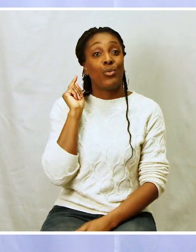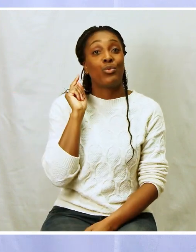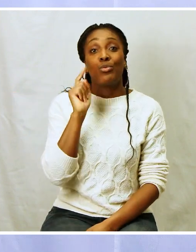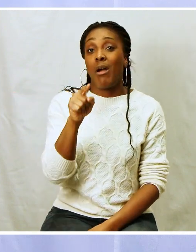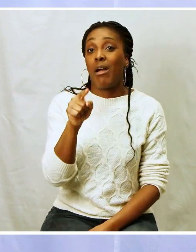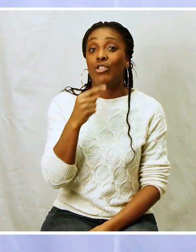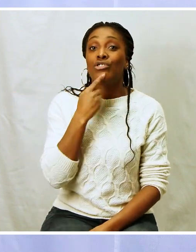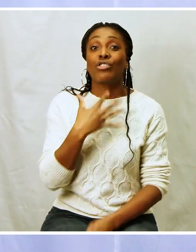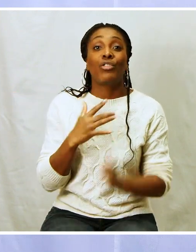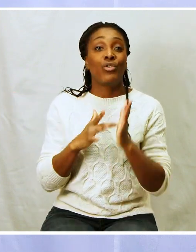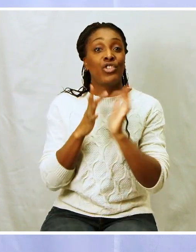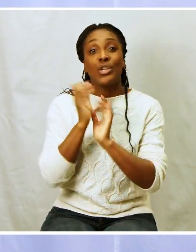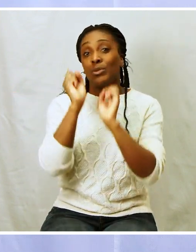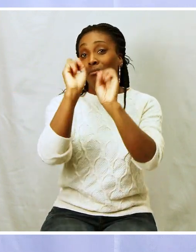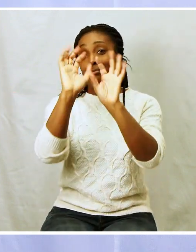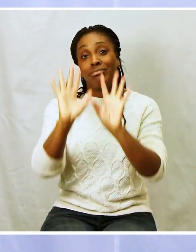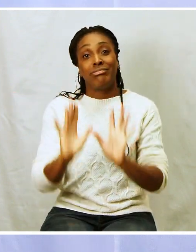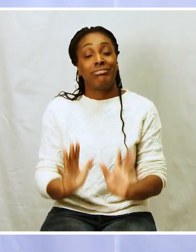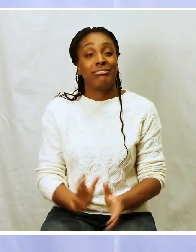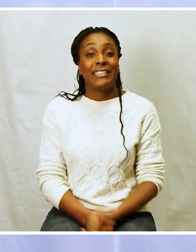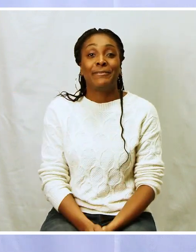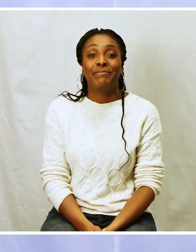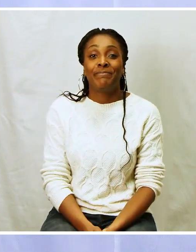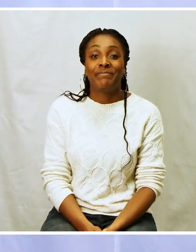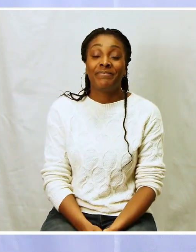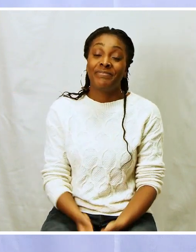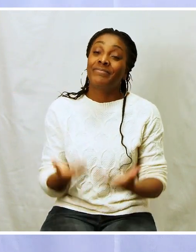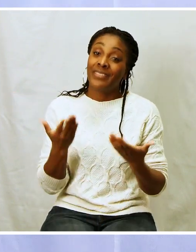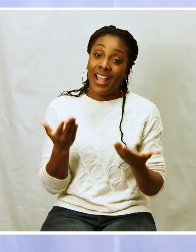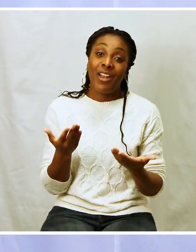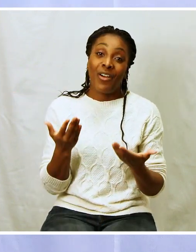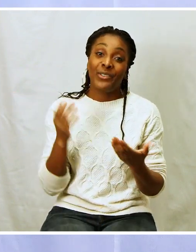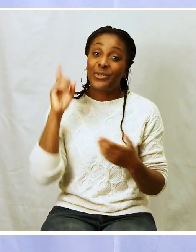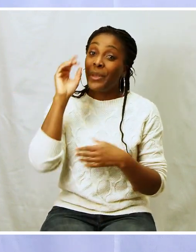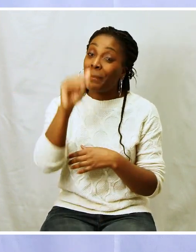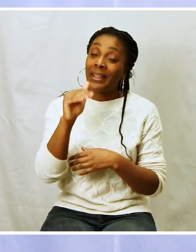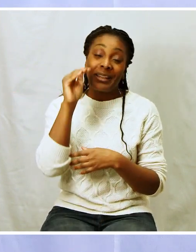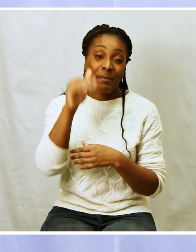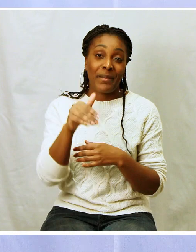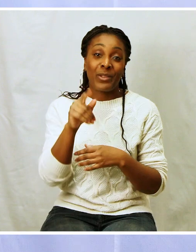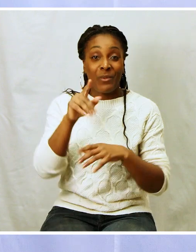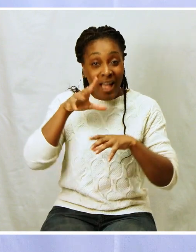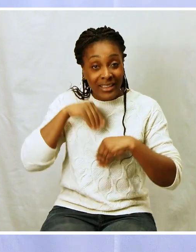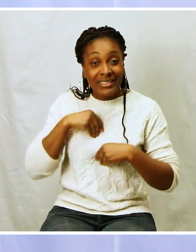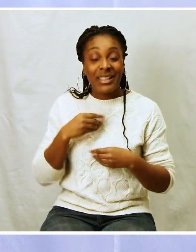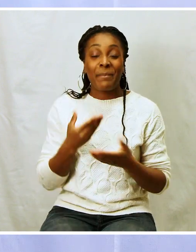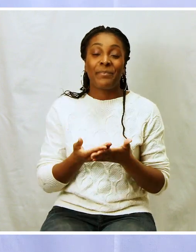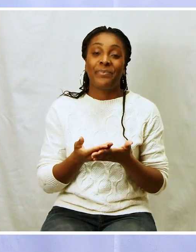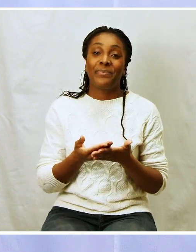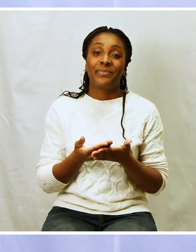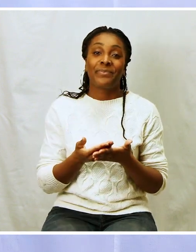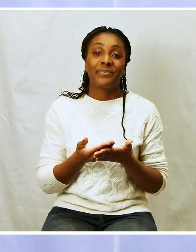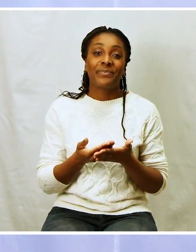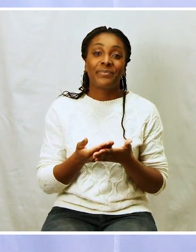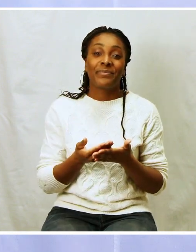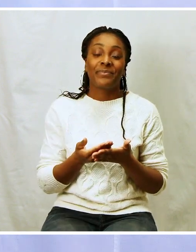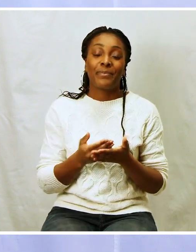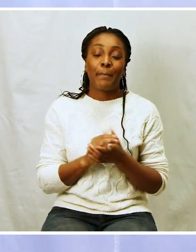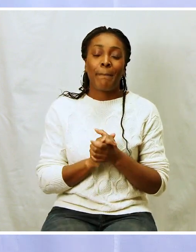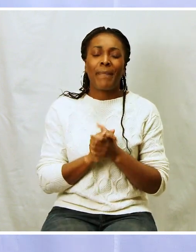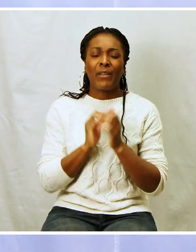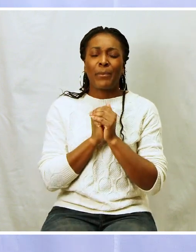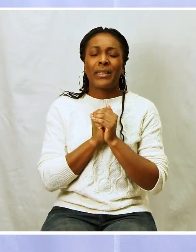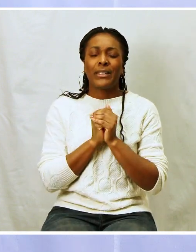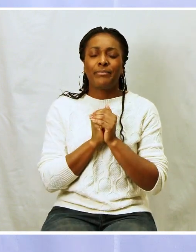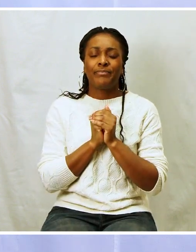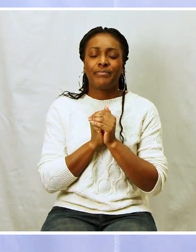le sang de Jésus. Alors, entends cette invitation et puis, eh bien, reçois un renouvellement aujourd'hui. Je vais